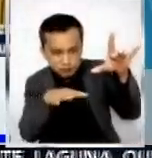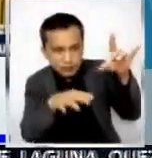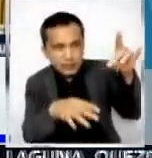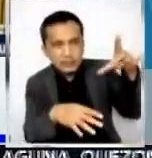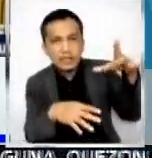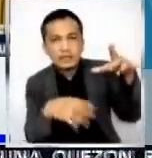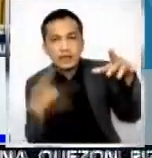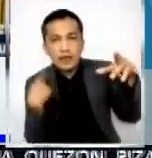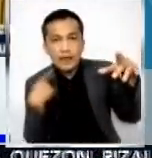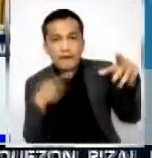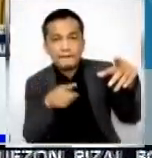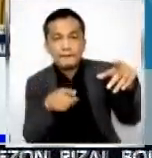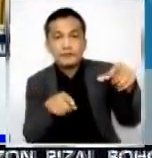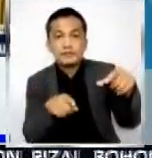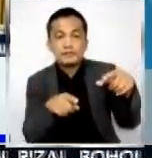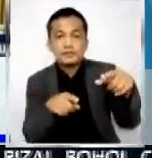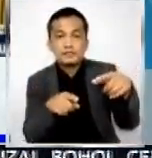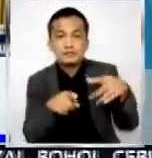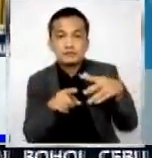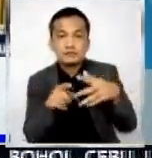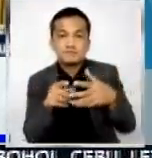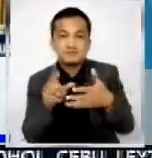shipments